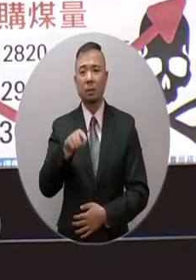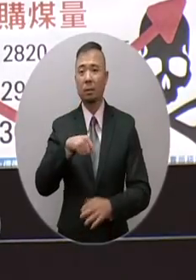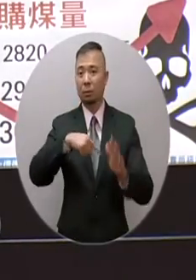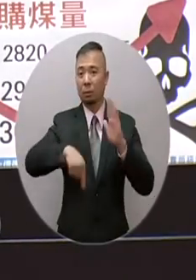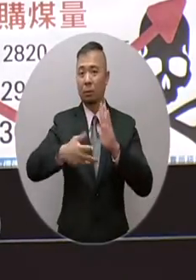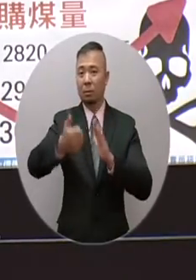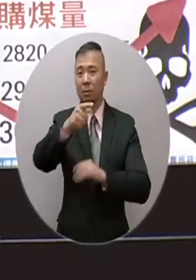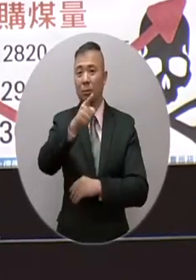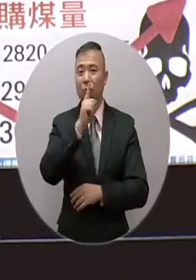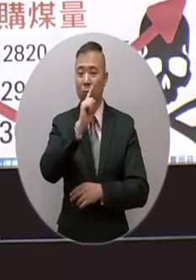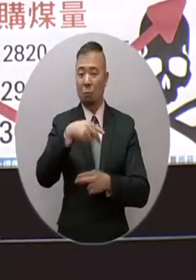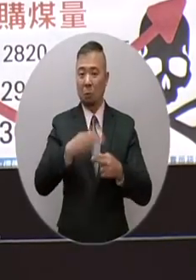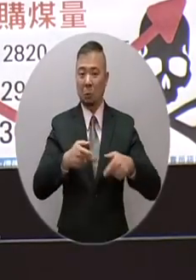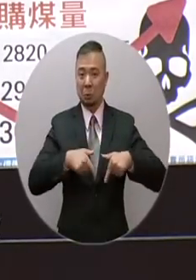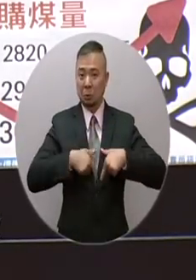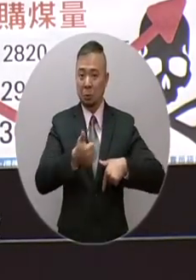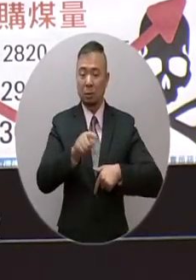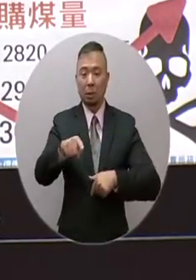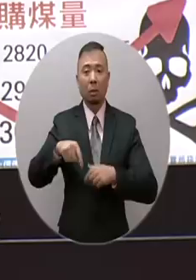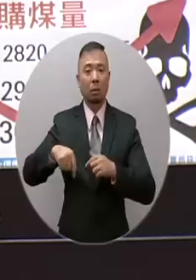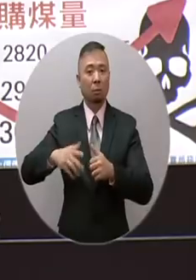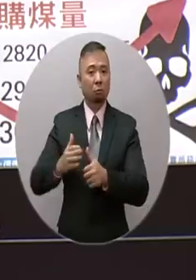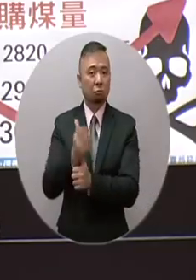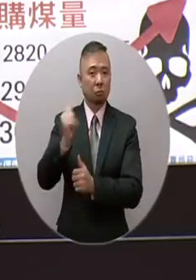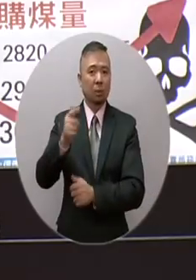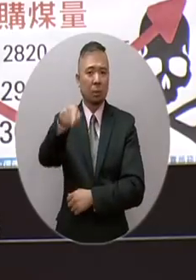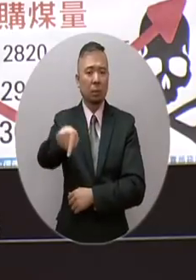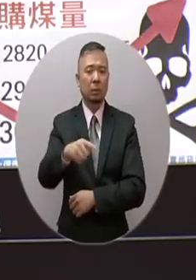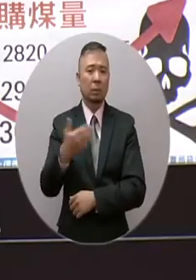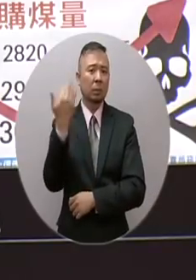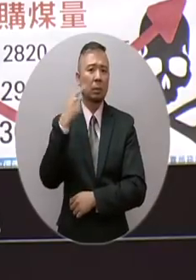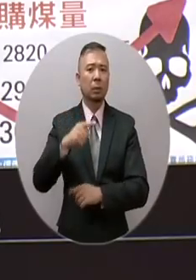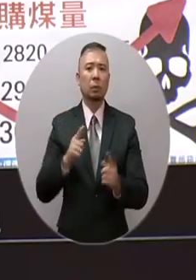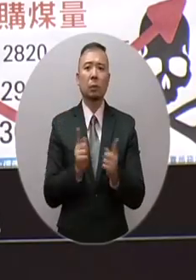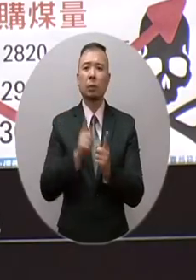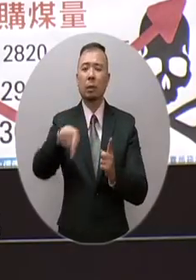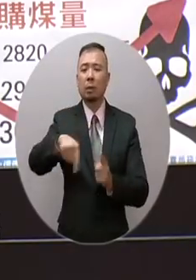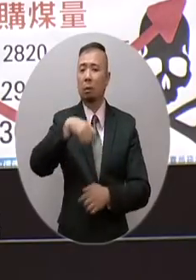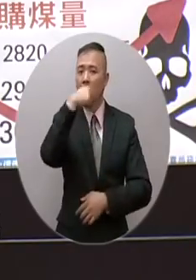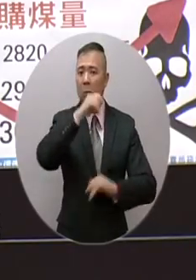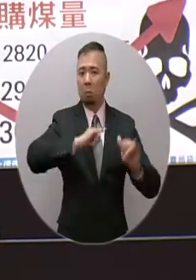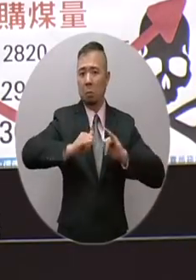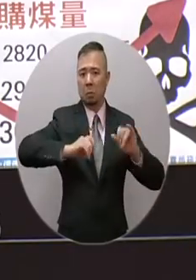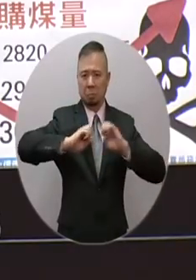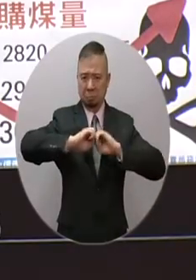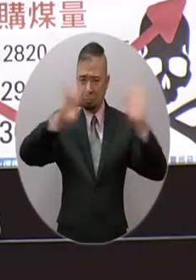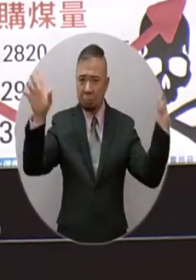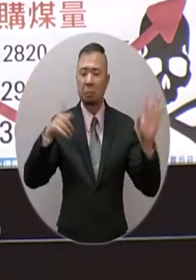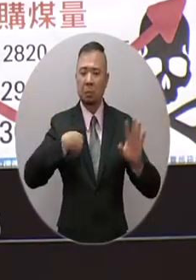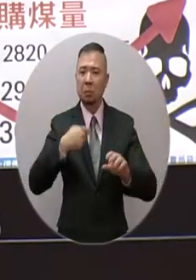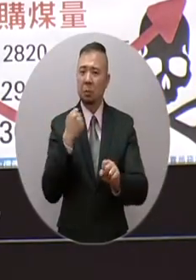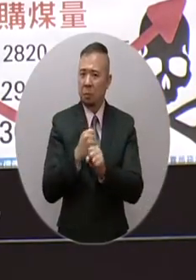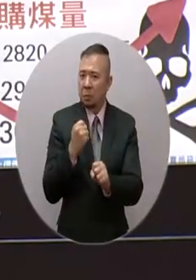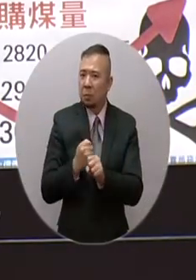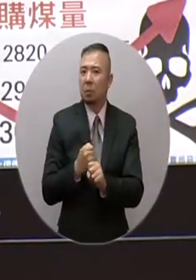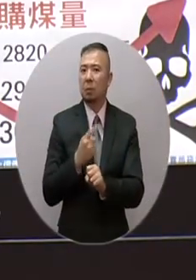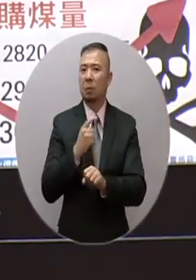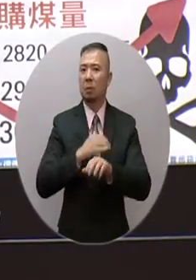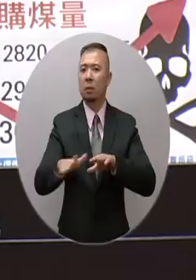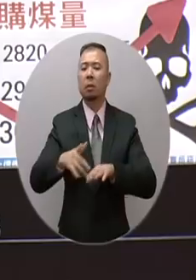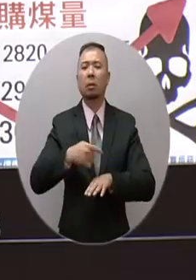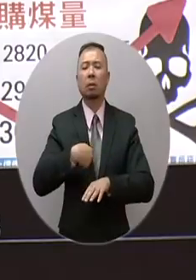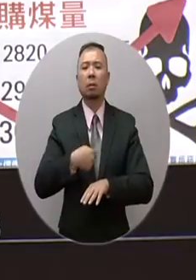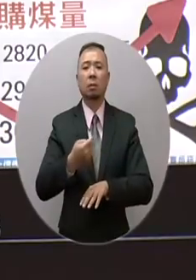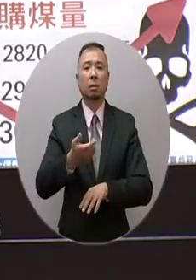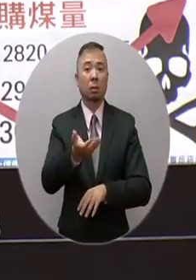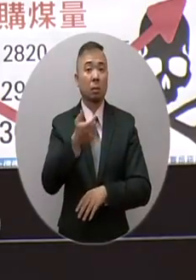了哈，那署长也信誓旦旦的，也有对国人有提出承诺了。那我们刚刚提到院长，你提到说电厂，